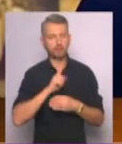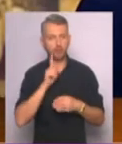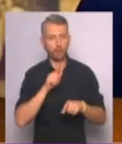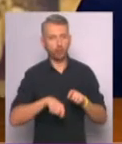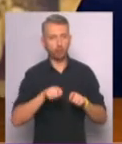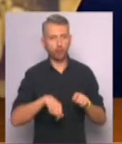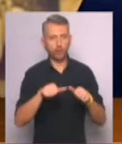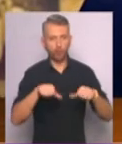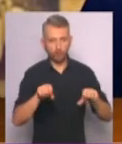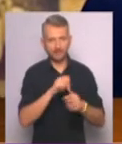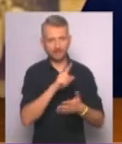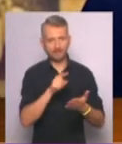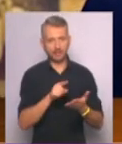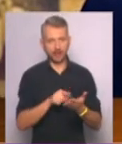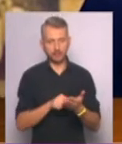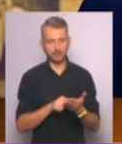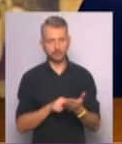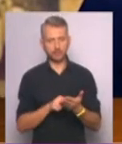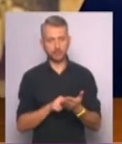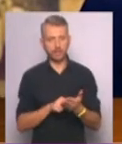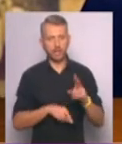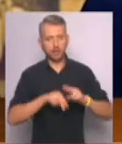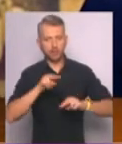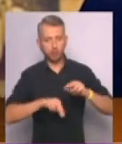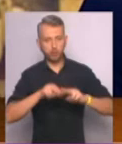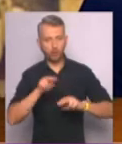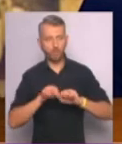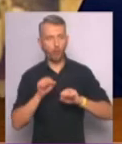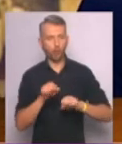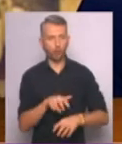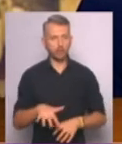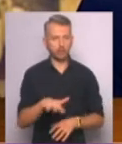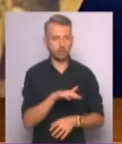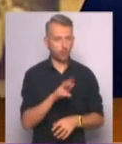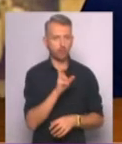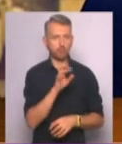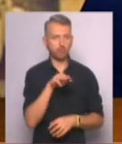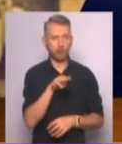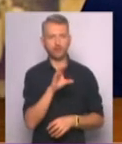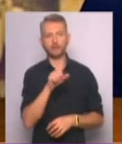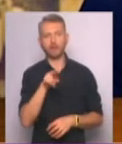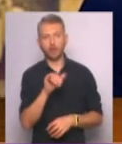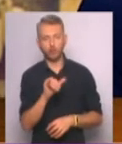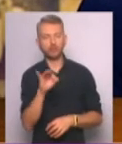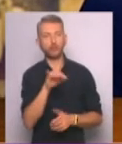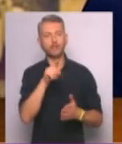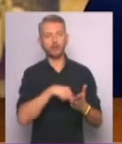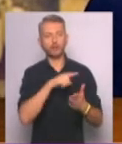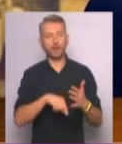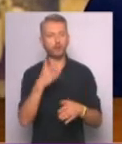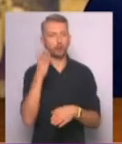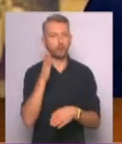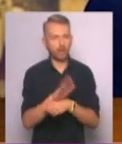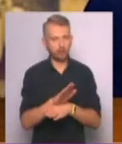контрольній комісії з питань забудови охоронної зони ботсаду стосовно скасування